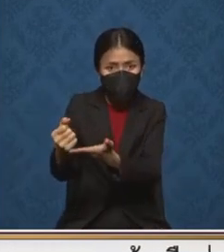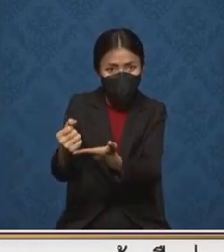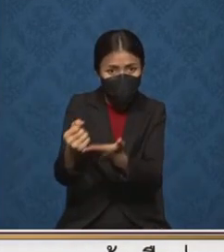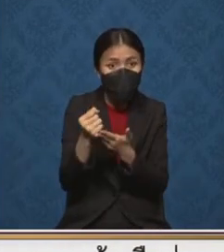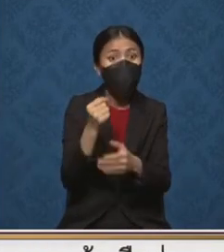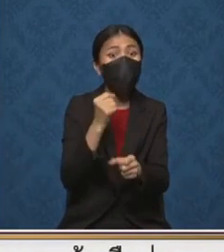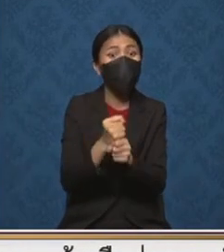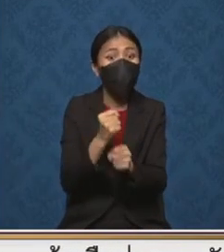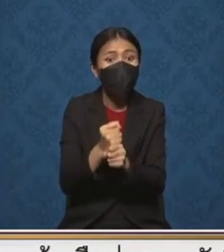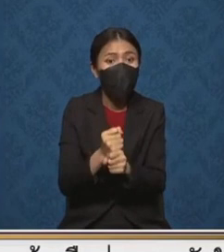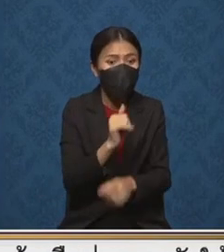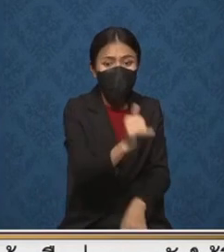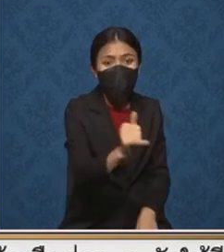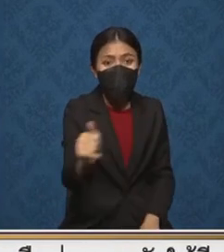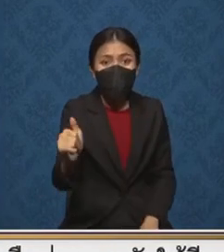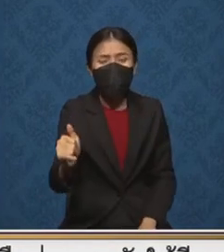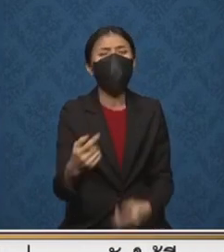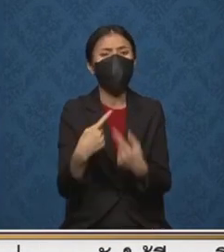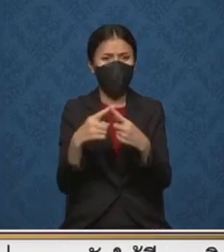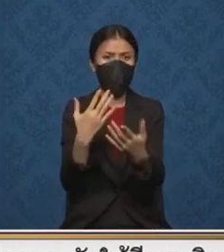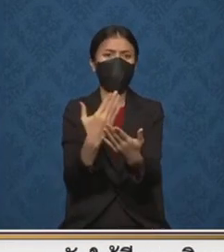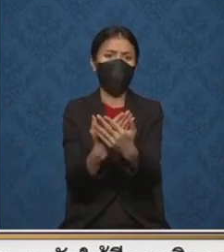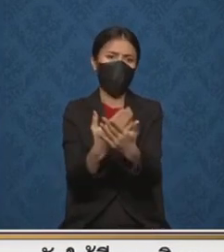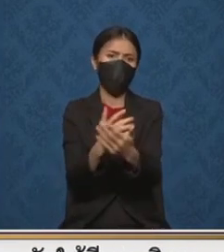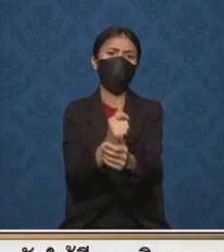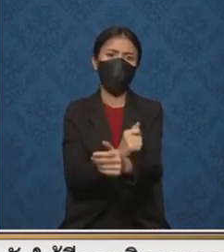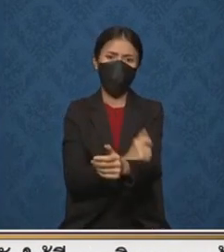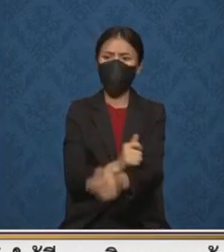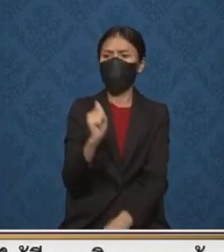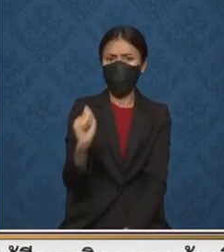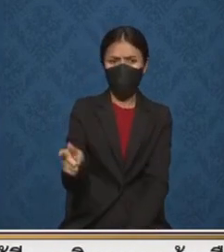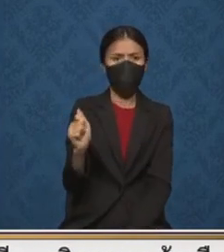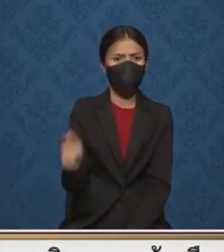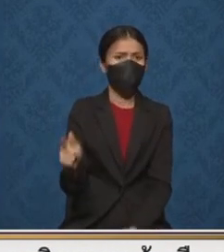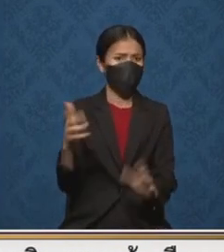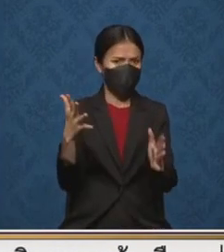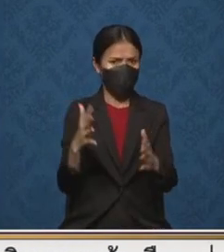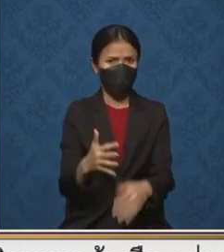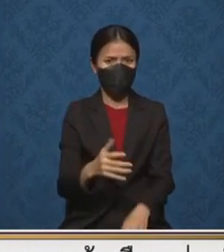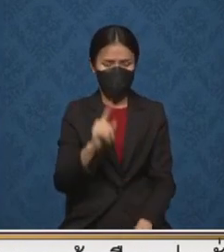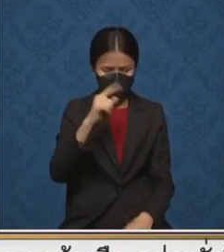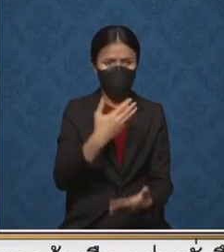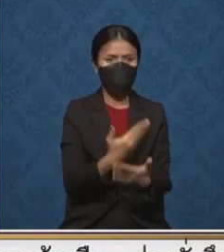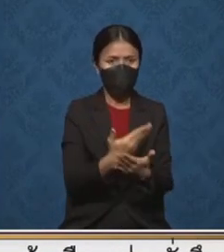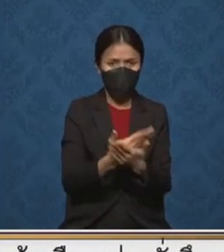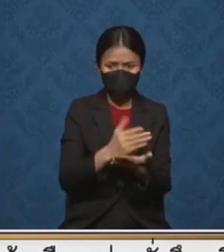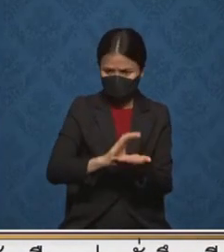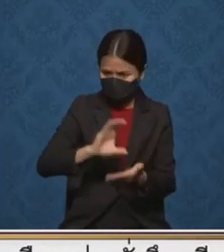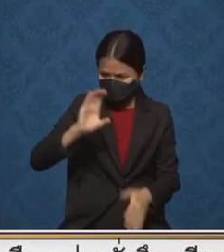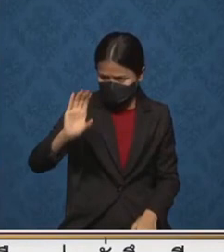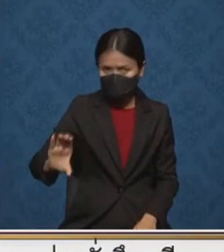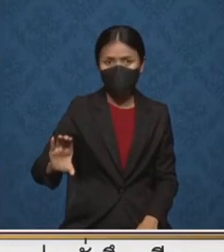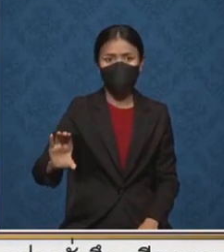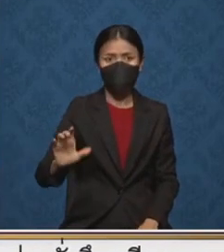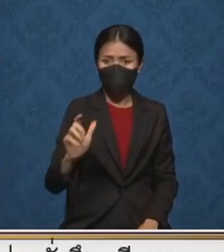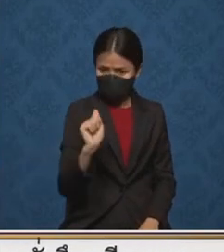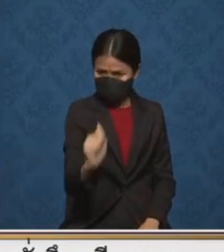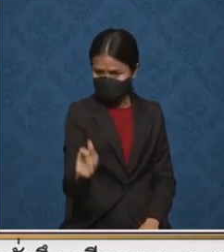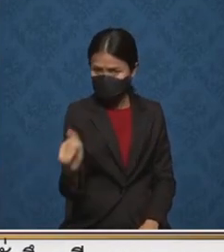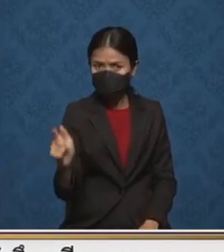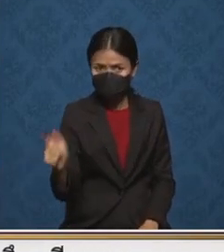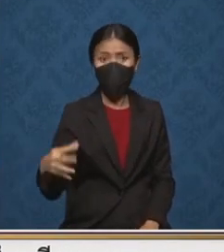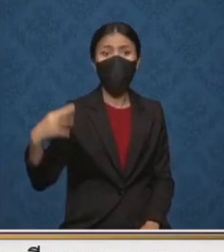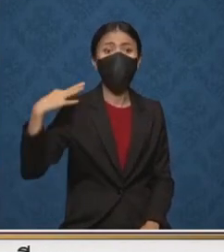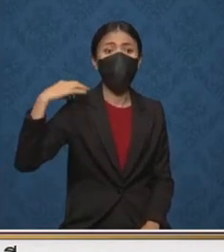อันนี้เสนอแนะว่าท่านควรจะหางบประมาณส่วนหนึ่งจิตอาสา